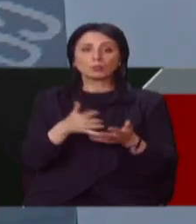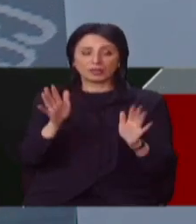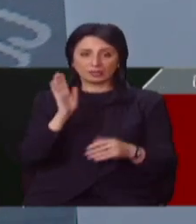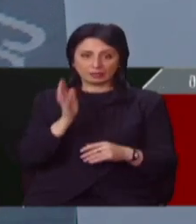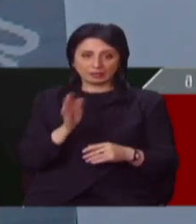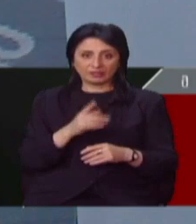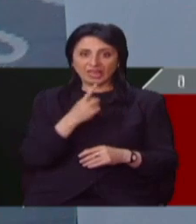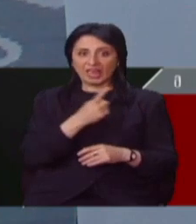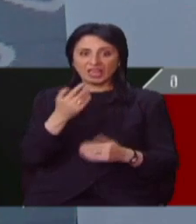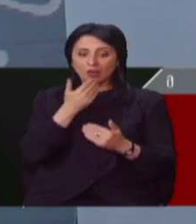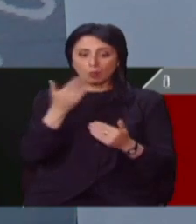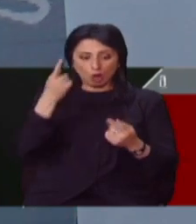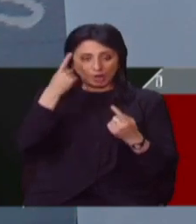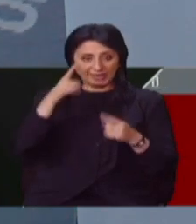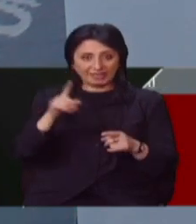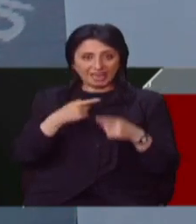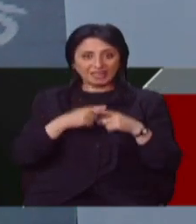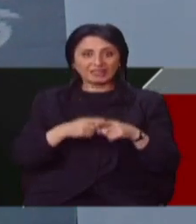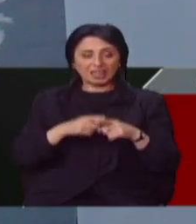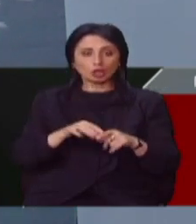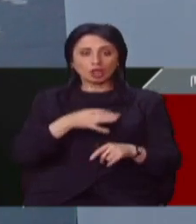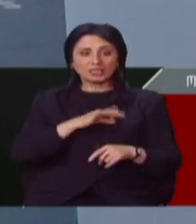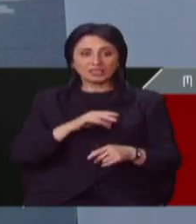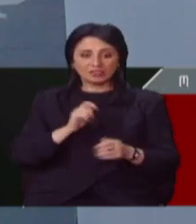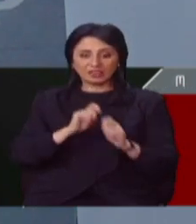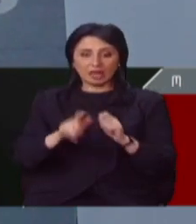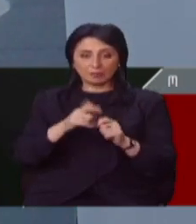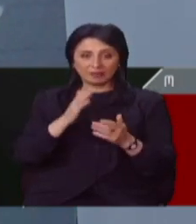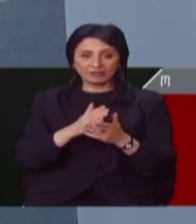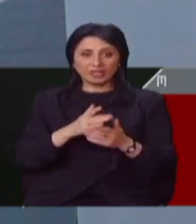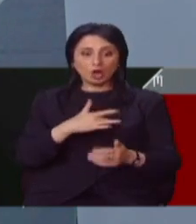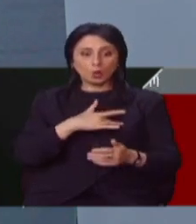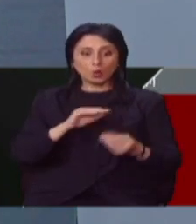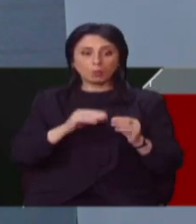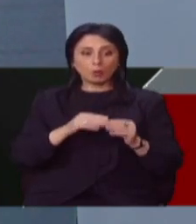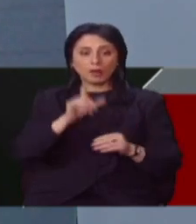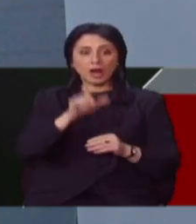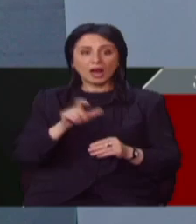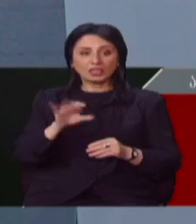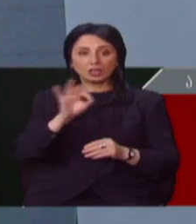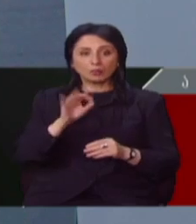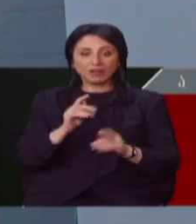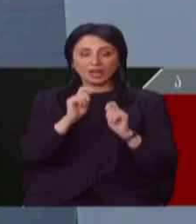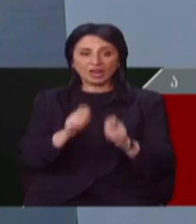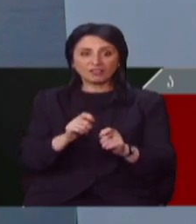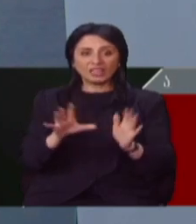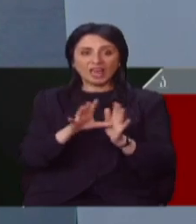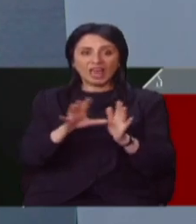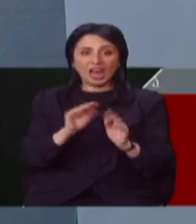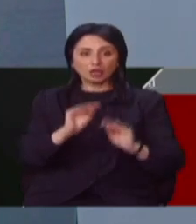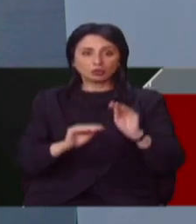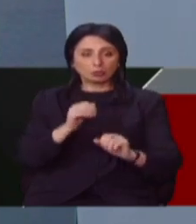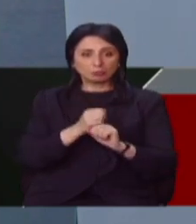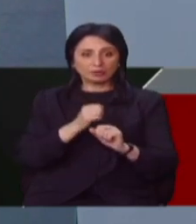gaizrdeba. Ert-erti bolo idea, romlebits teknologiebis agentom dafinansa gulis problemebis mkhoni adamianebis განკუთვნილი